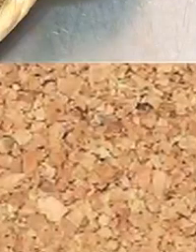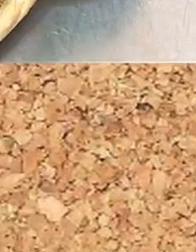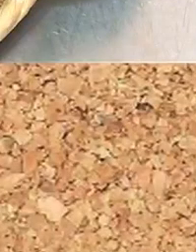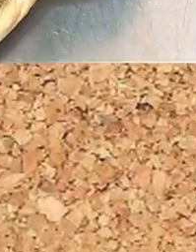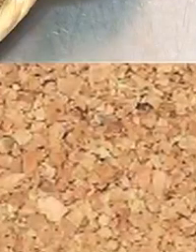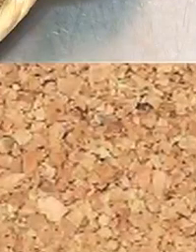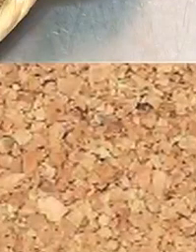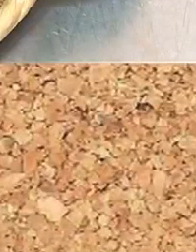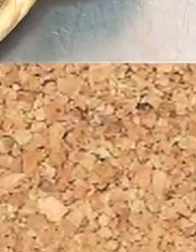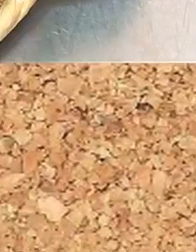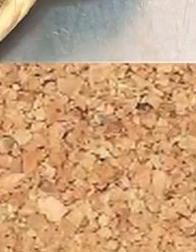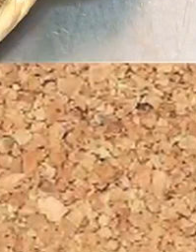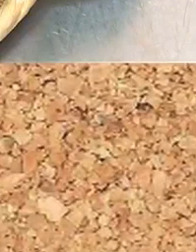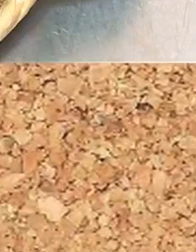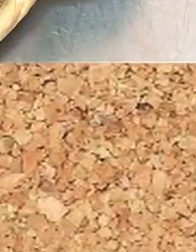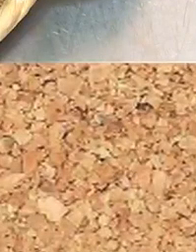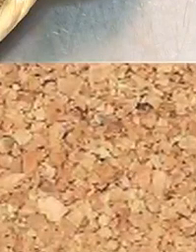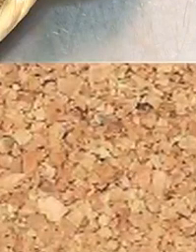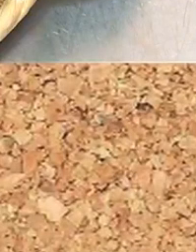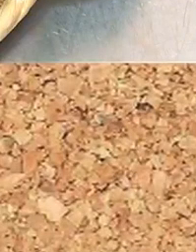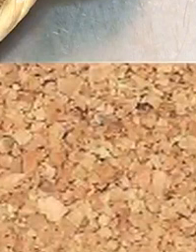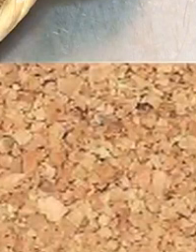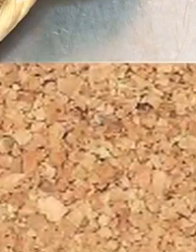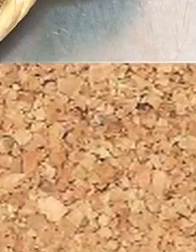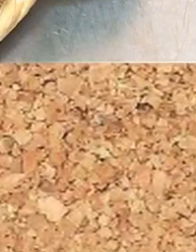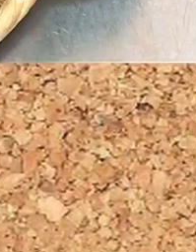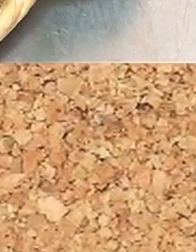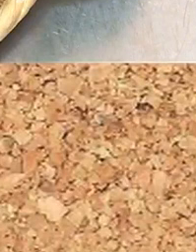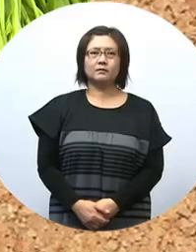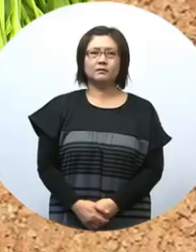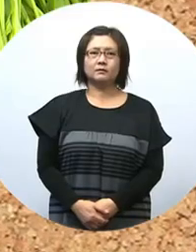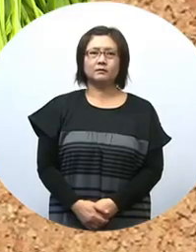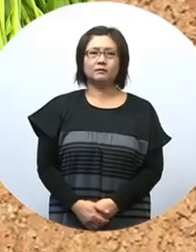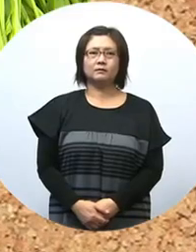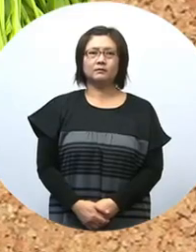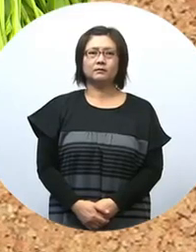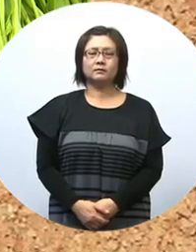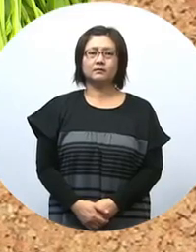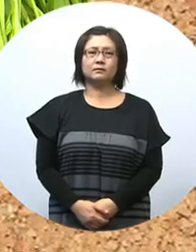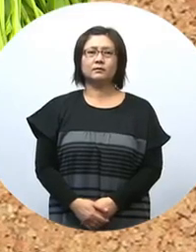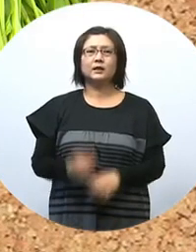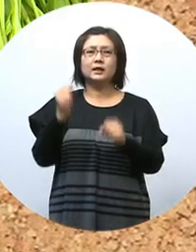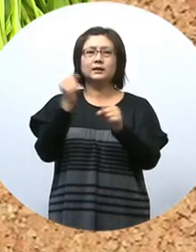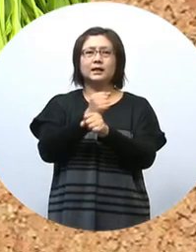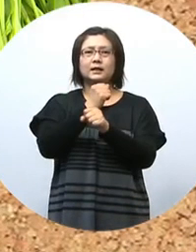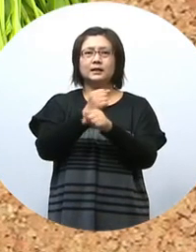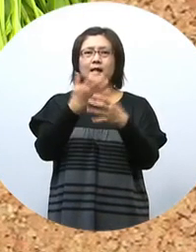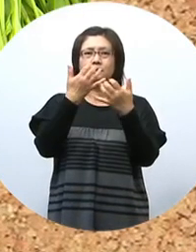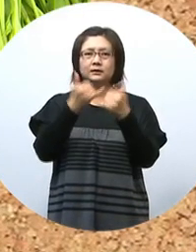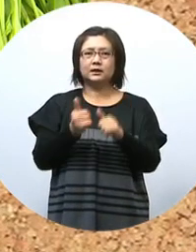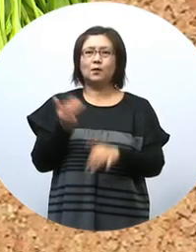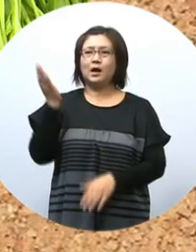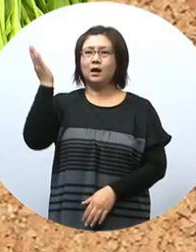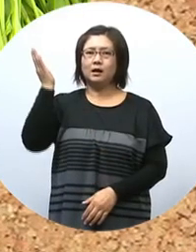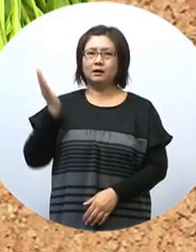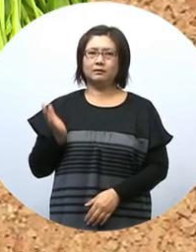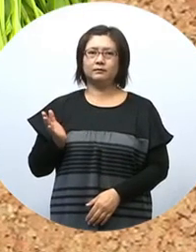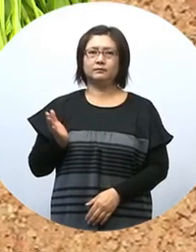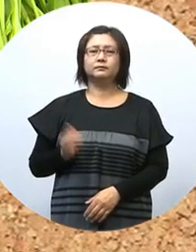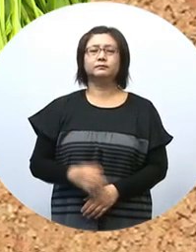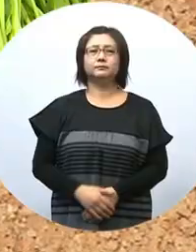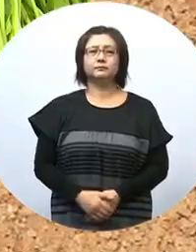12月の食材は藤沢さんのほうれん草を使います。ほうれん草の生産者はご覧の方々です。